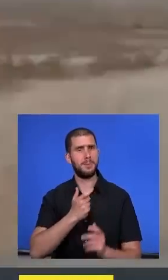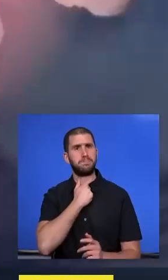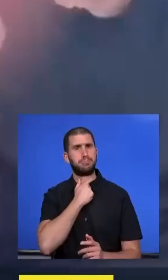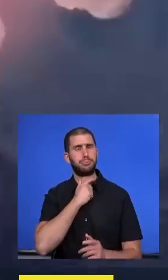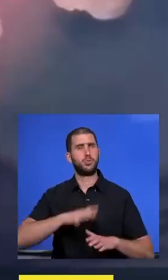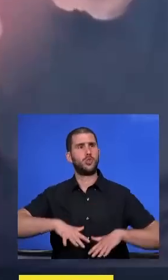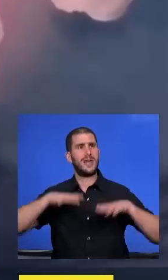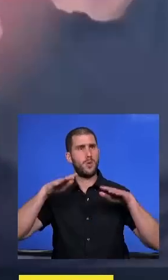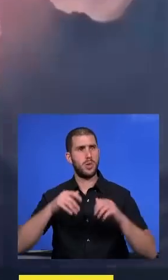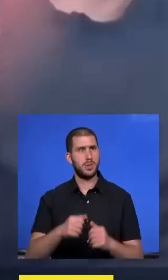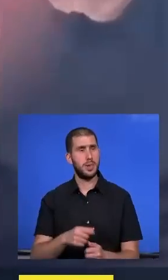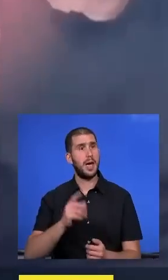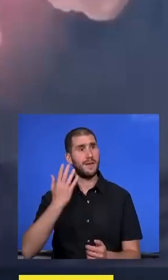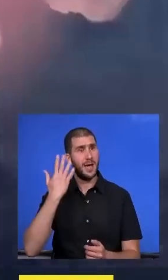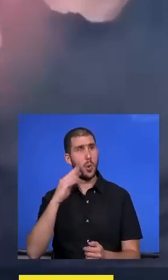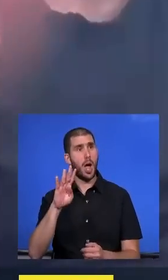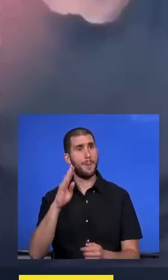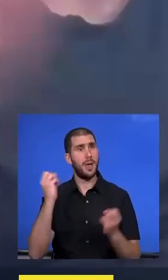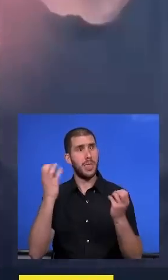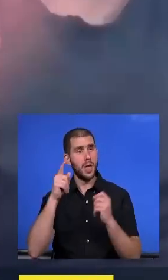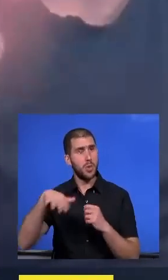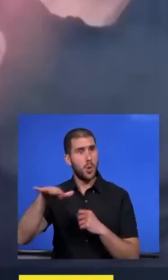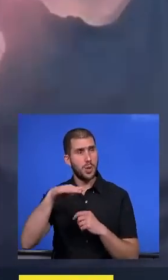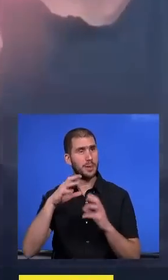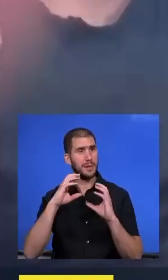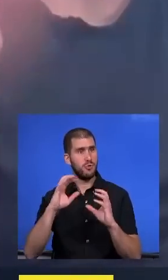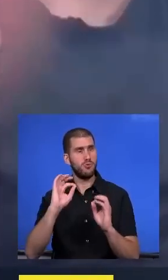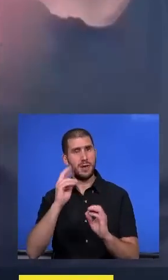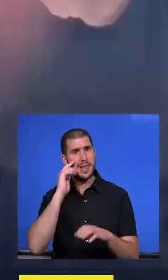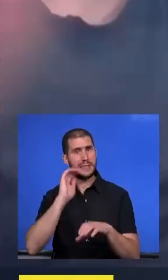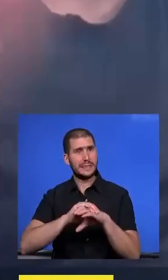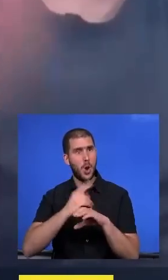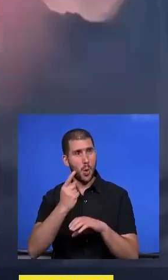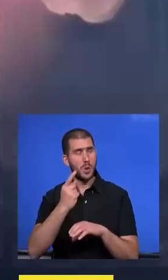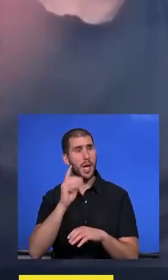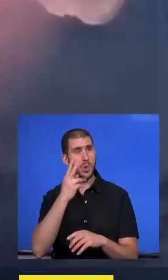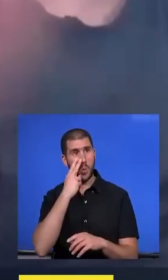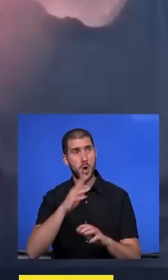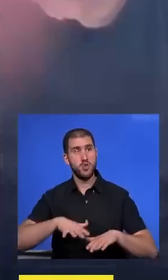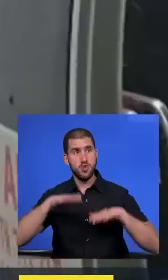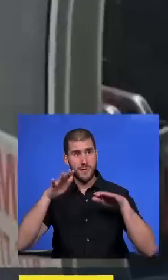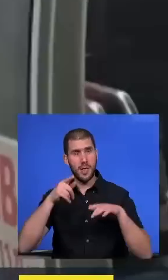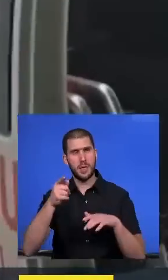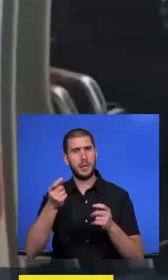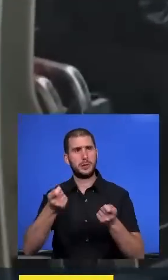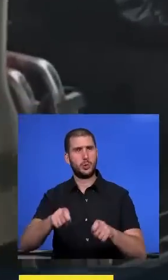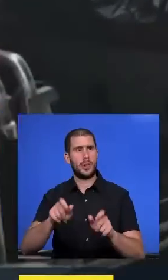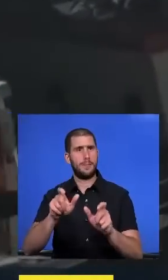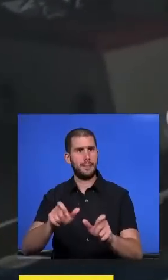לשיטפון. בזמן הזה כבר היו 4 ניידות פרוסות שם בציר, ולזהות בעין. ברגע שאתה מזהה את השיטפון, רק אז אתה סוגר.